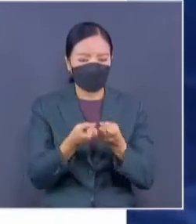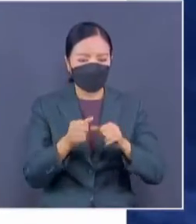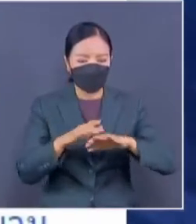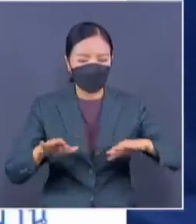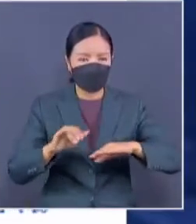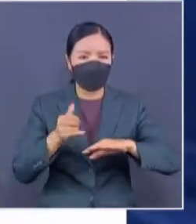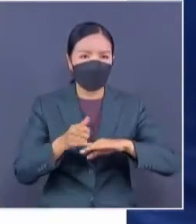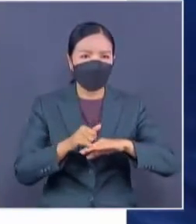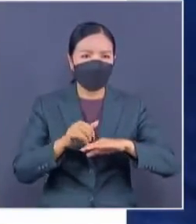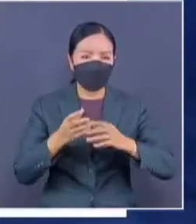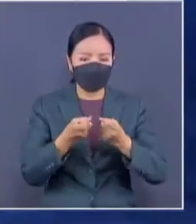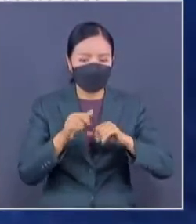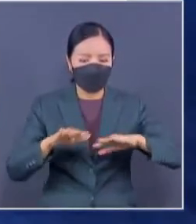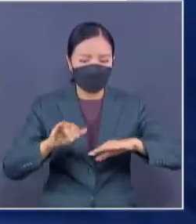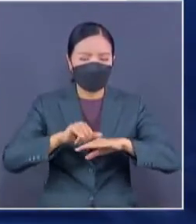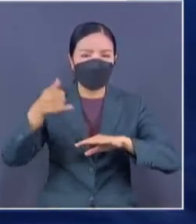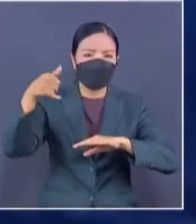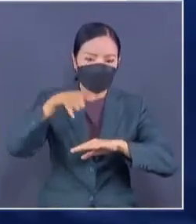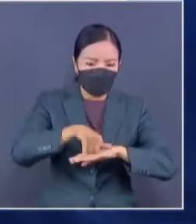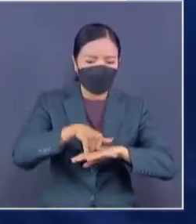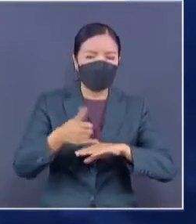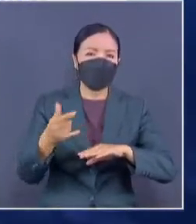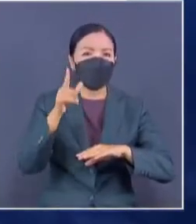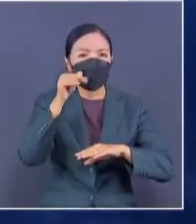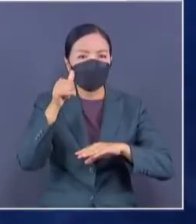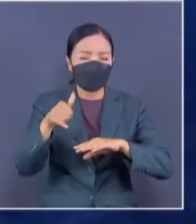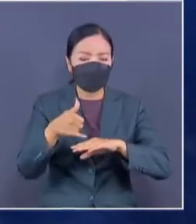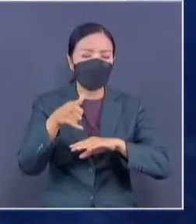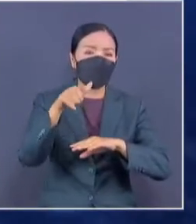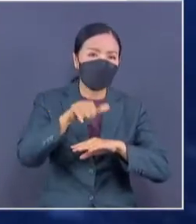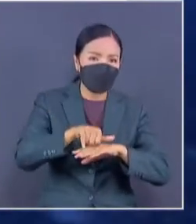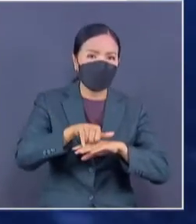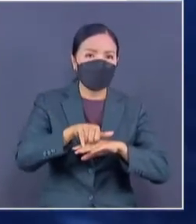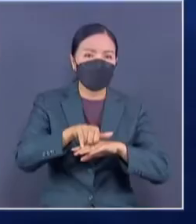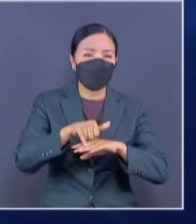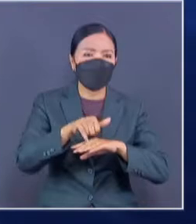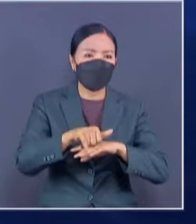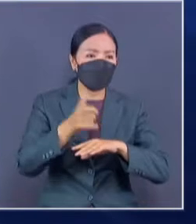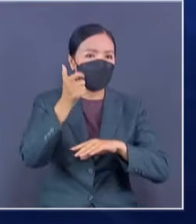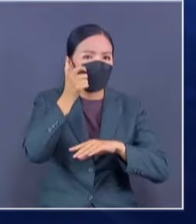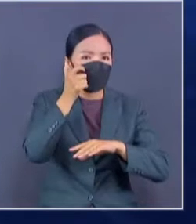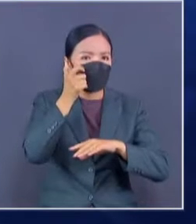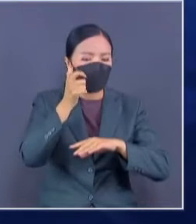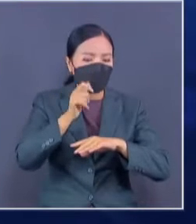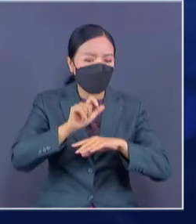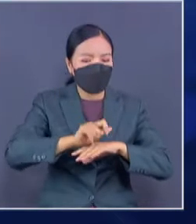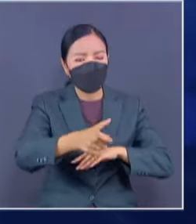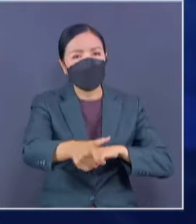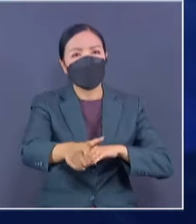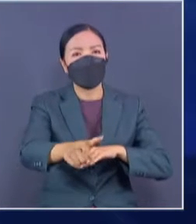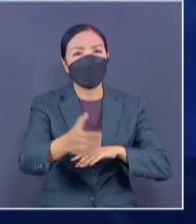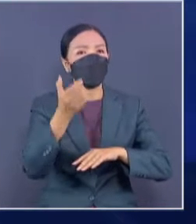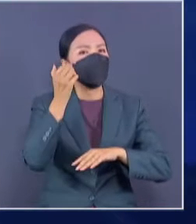ครับ ตัวเธอเองก็รีบเข้าไปพยุงคุณแม่แล้วจังหวะนั้นนั่นแหละเป็นจังหวะเดียวกันกับโทรศัพท์มือถือหล่นพอดี